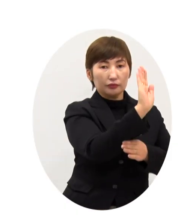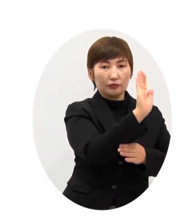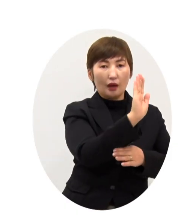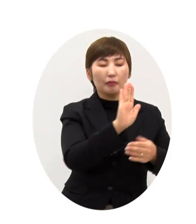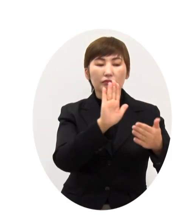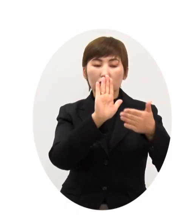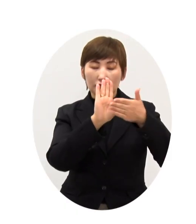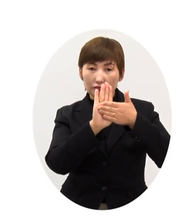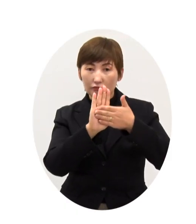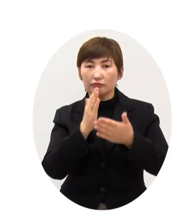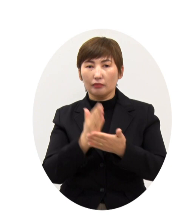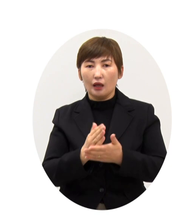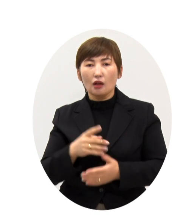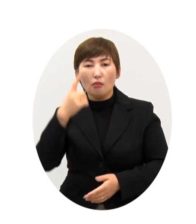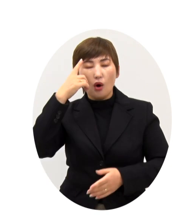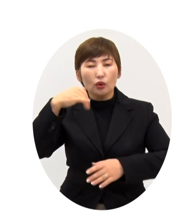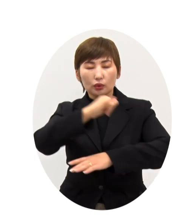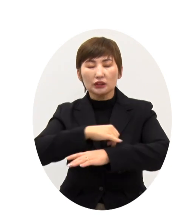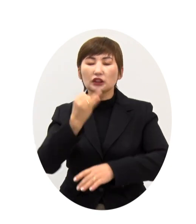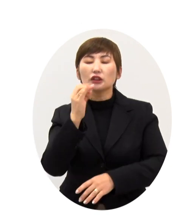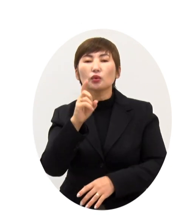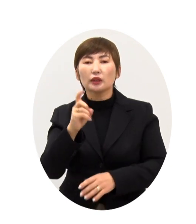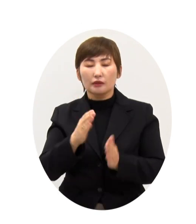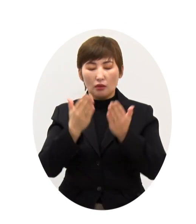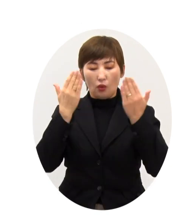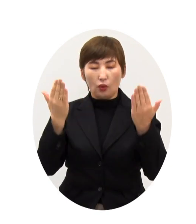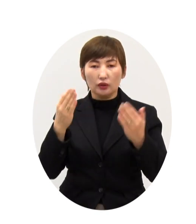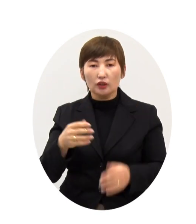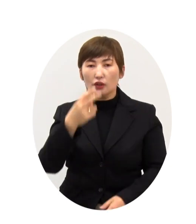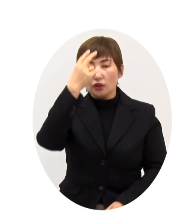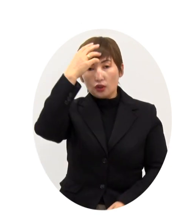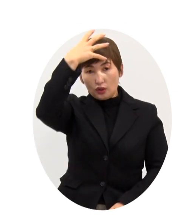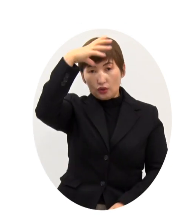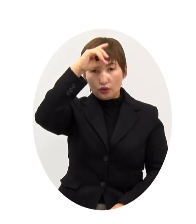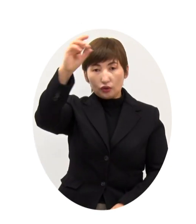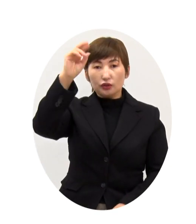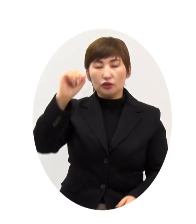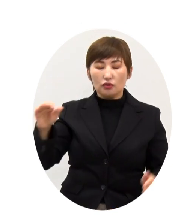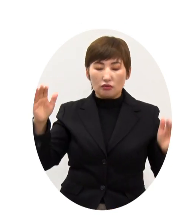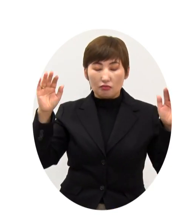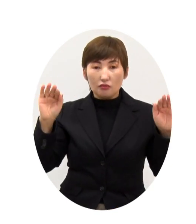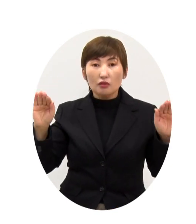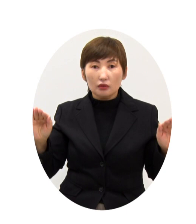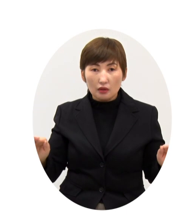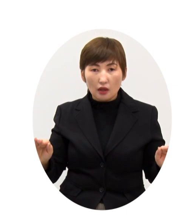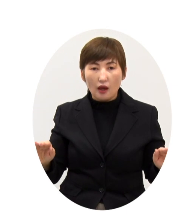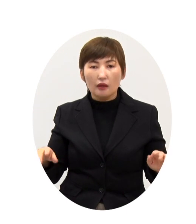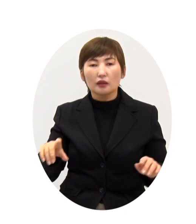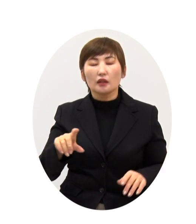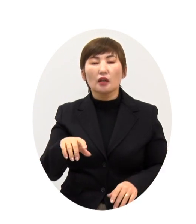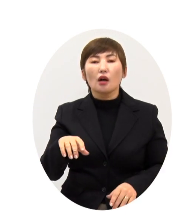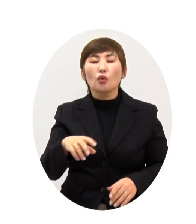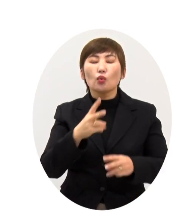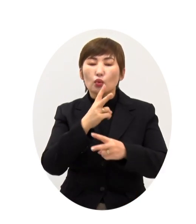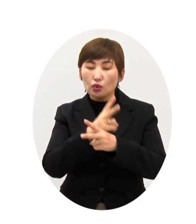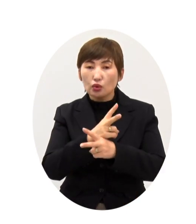хурлын болон засгийн газрын хуралдааны танхимд, ерөнхийлөгчийн өргөө, ерөнхийлөгч улсын их хурлын дарга, ерөнхий